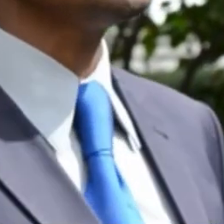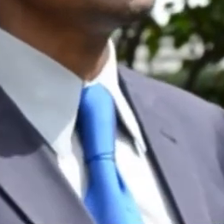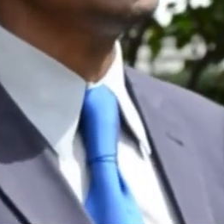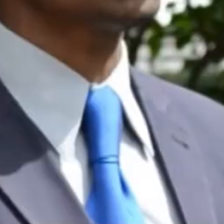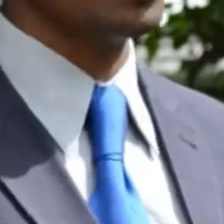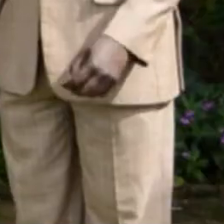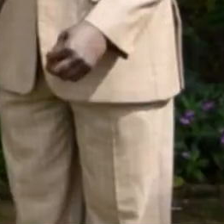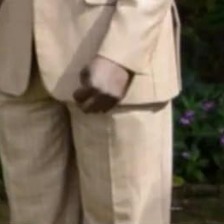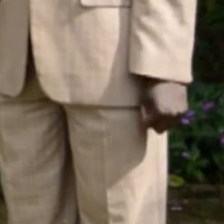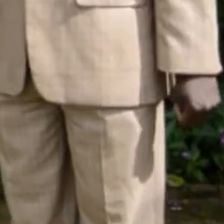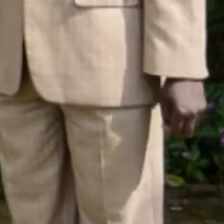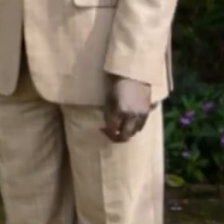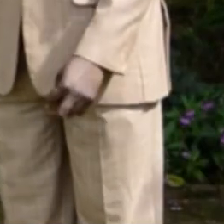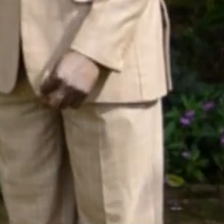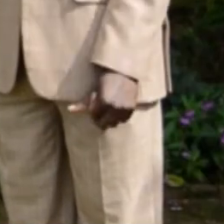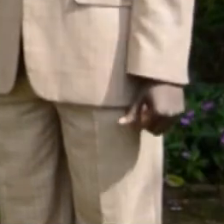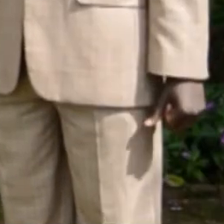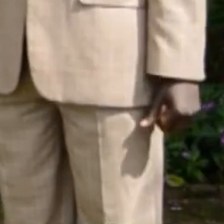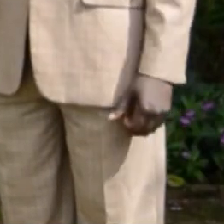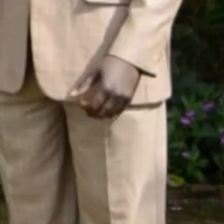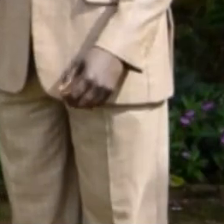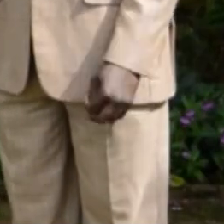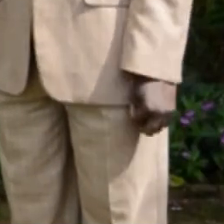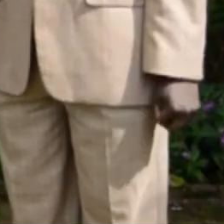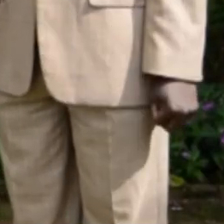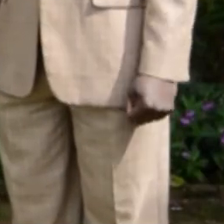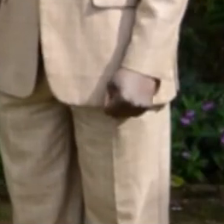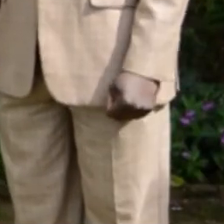anodaidzwa ndiripo. Mazita, mazita